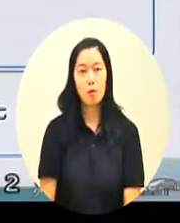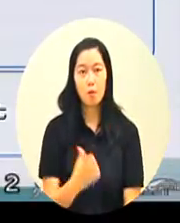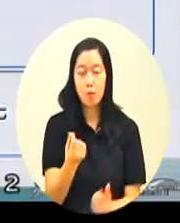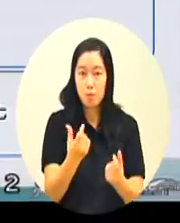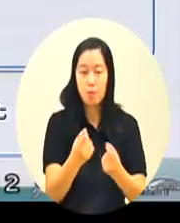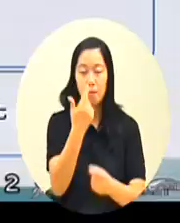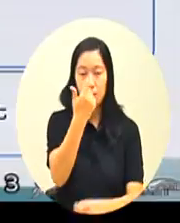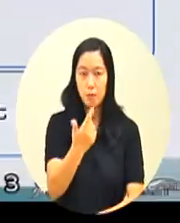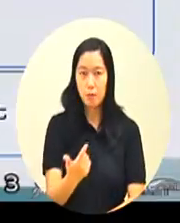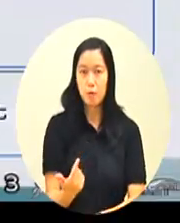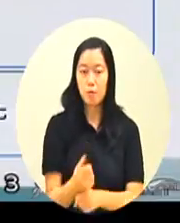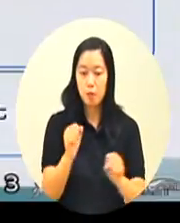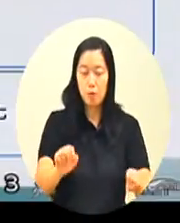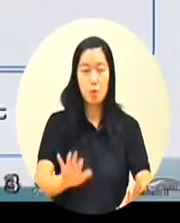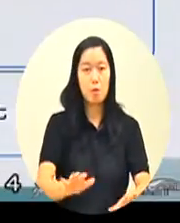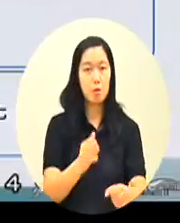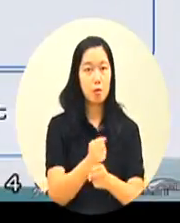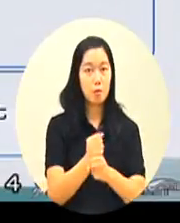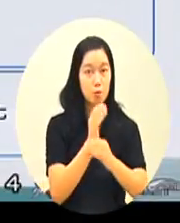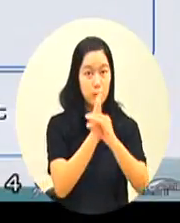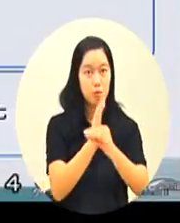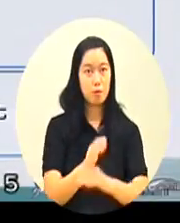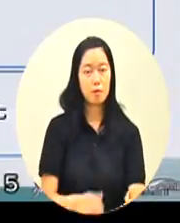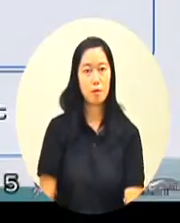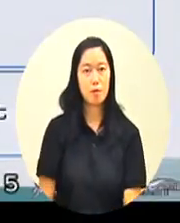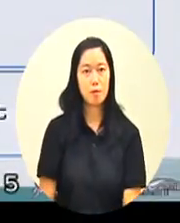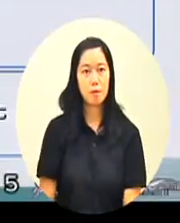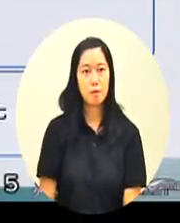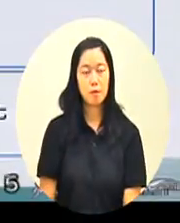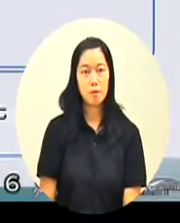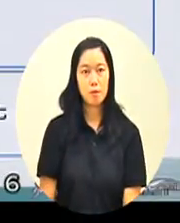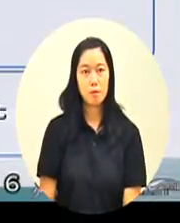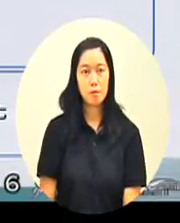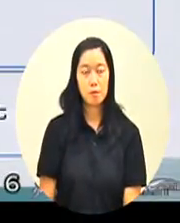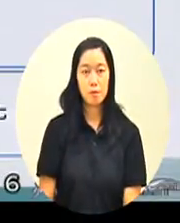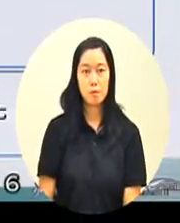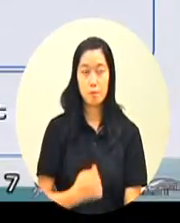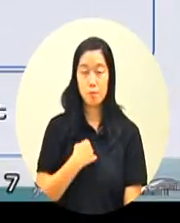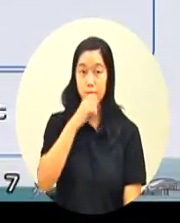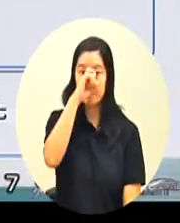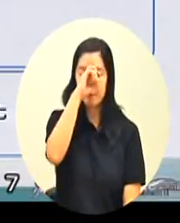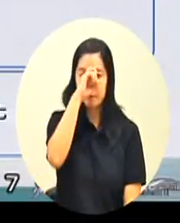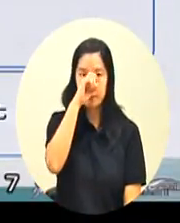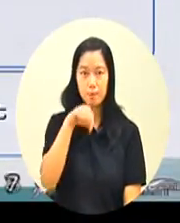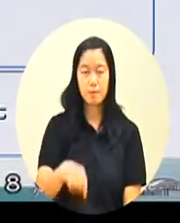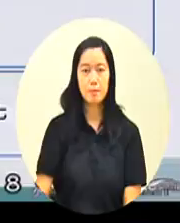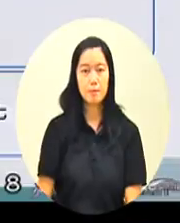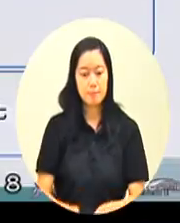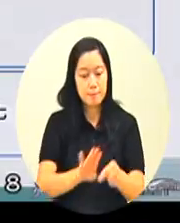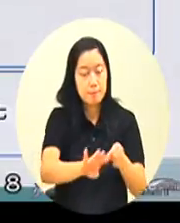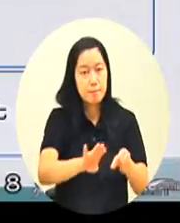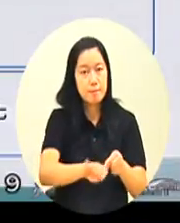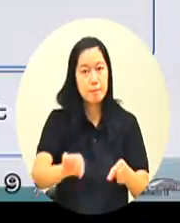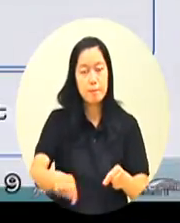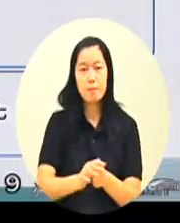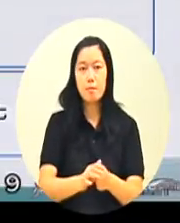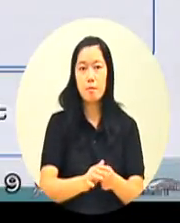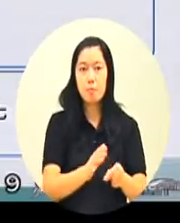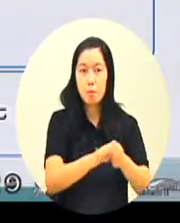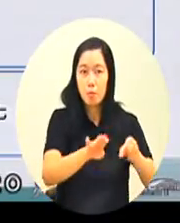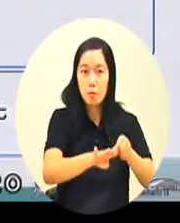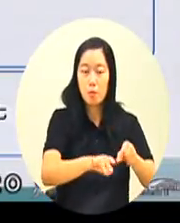在进行这些工作当中。那最重要的是，我们希望说南台湾的生产模